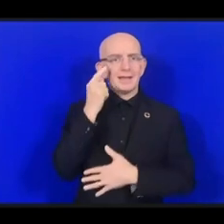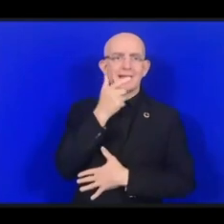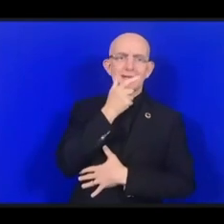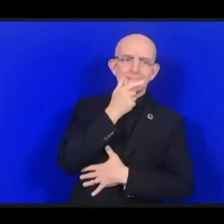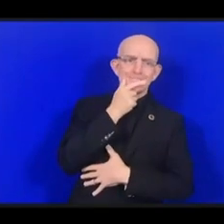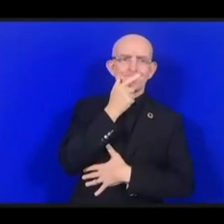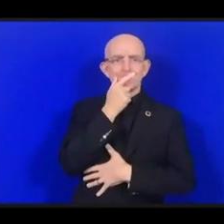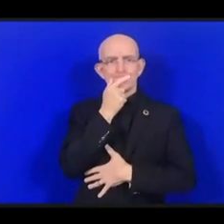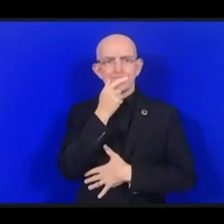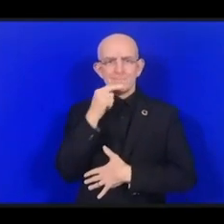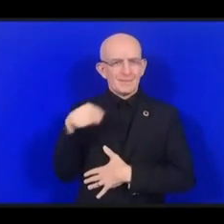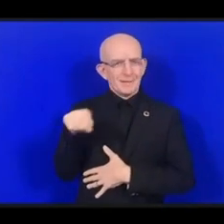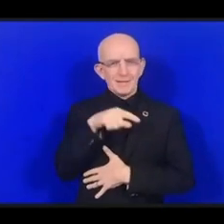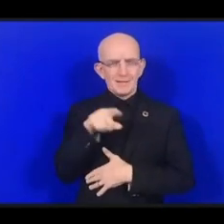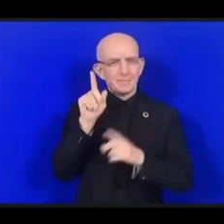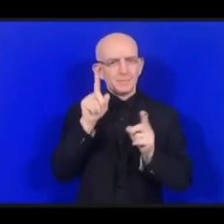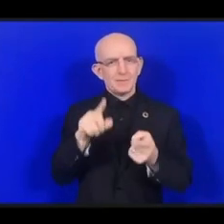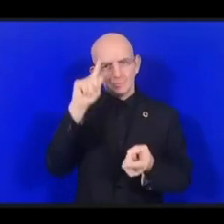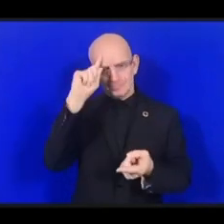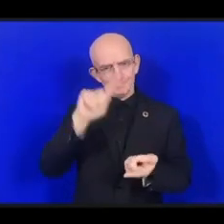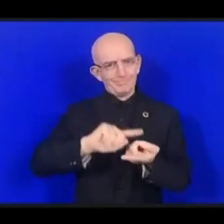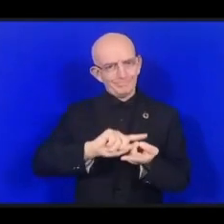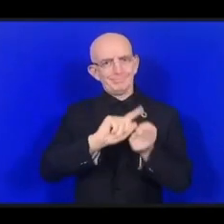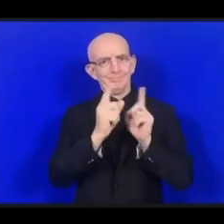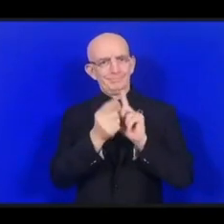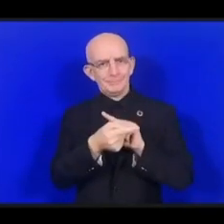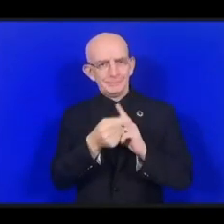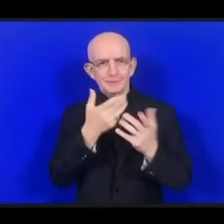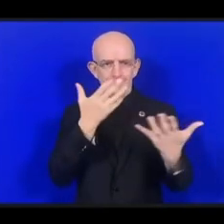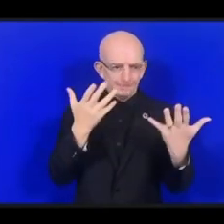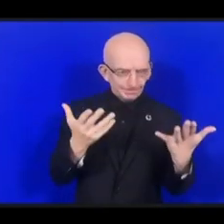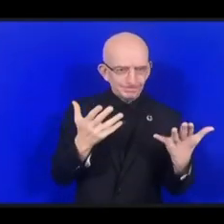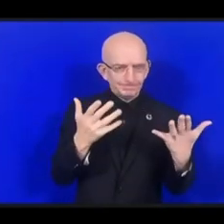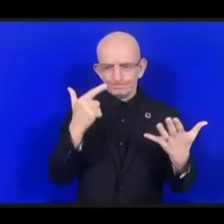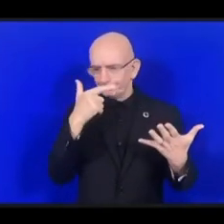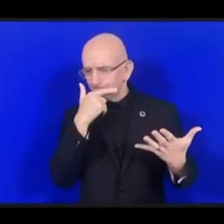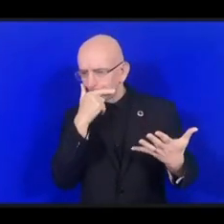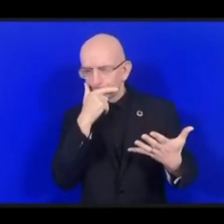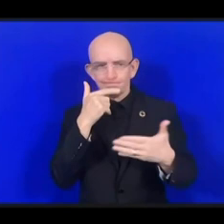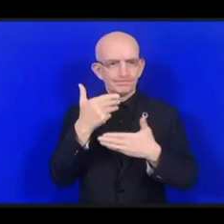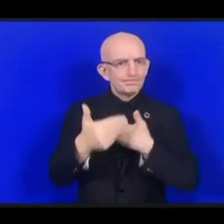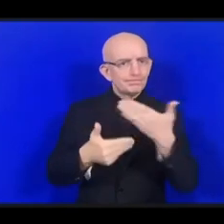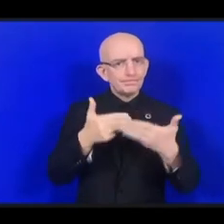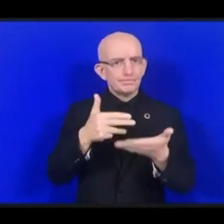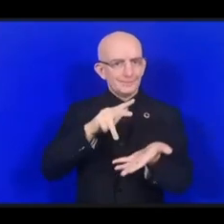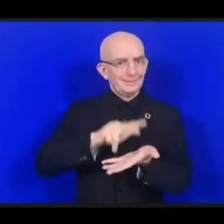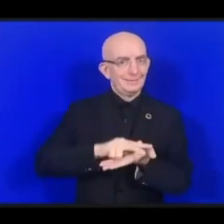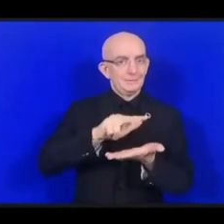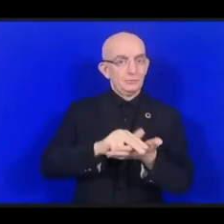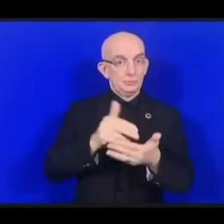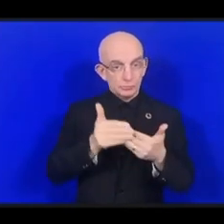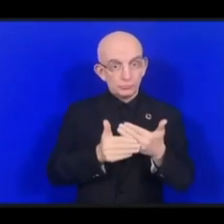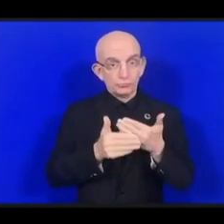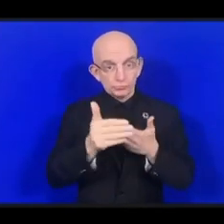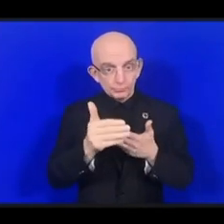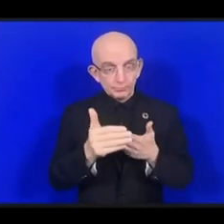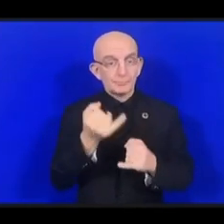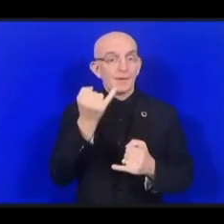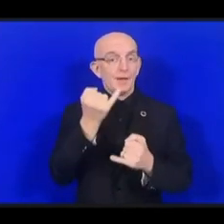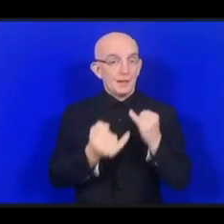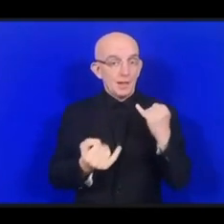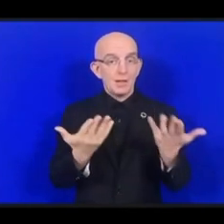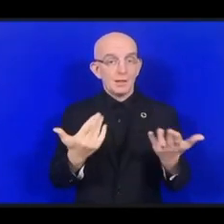لكي نشارك في عمليه اتخاذ القرار انا ادعو مجتمع الشبان